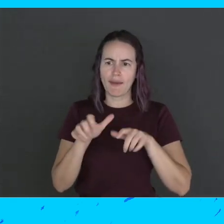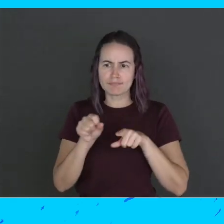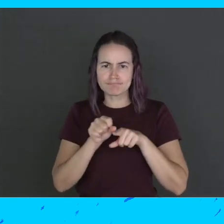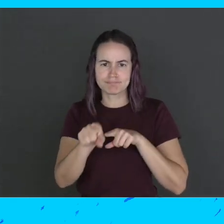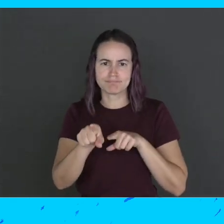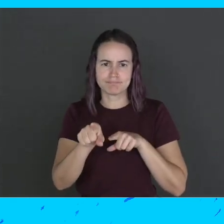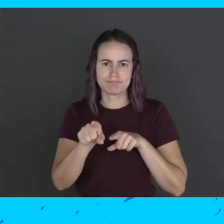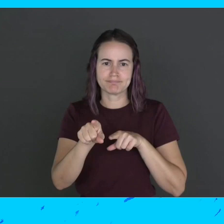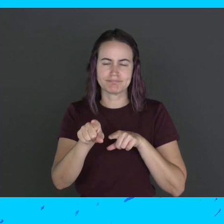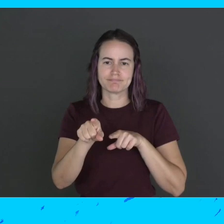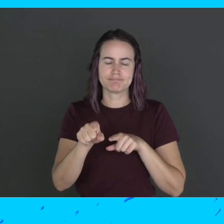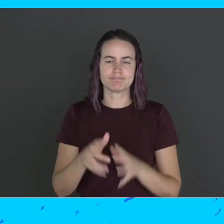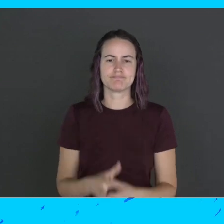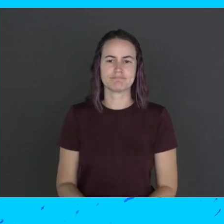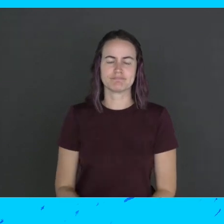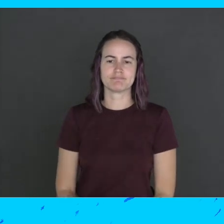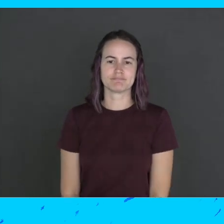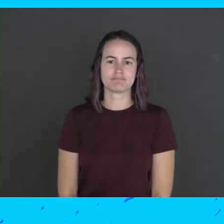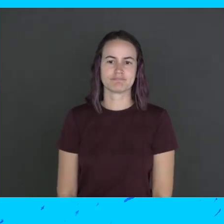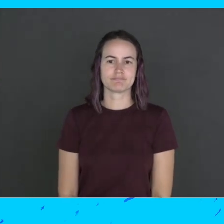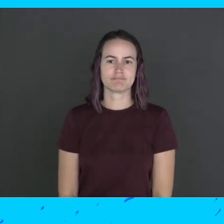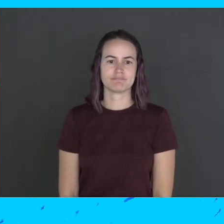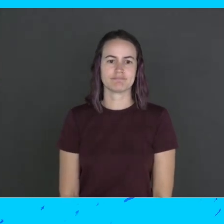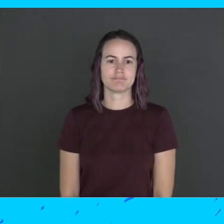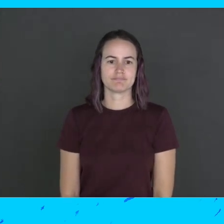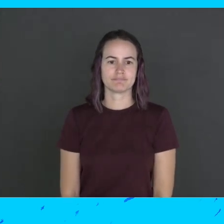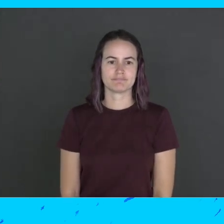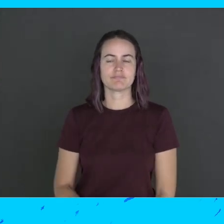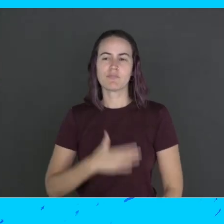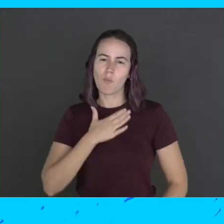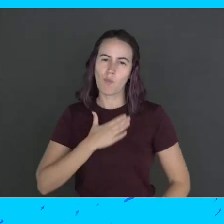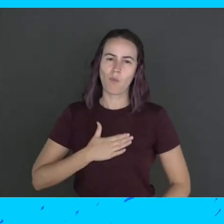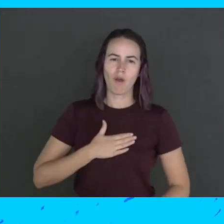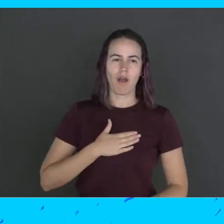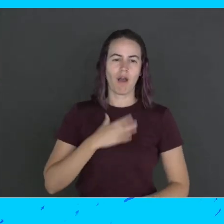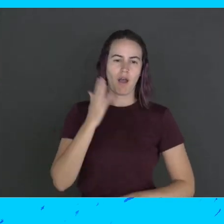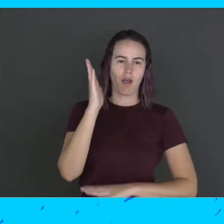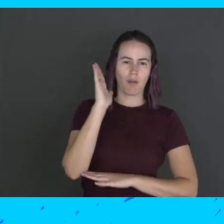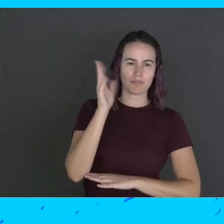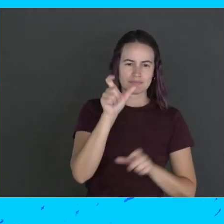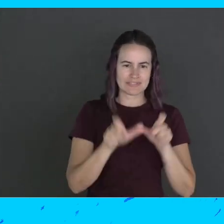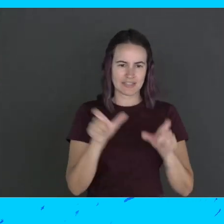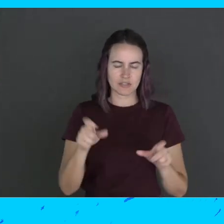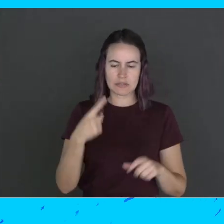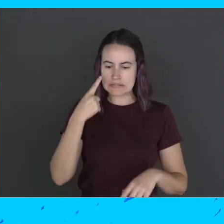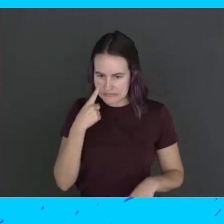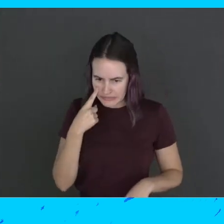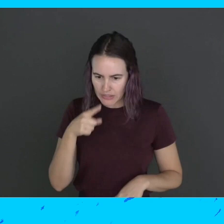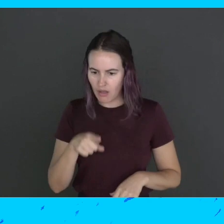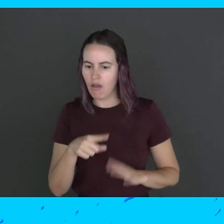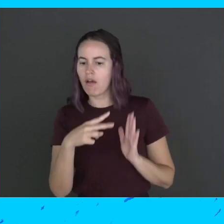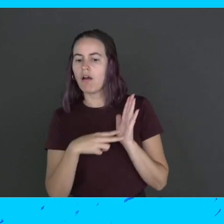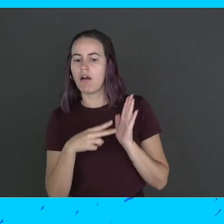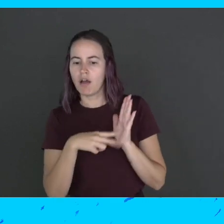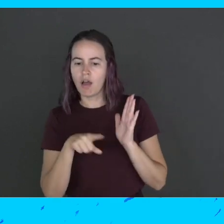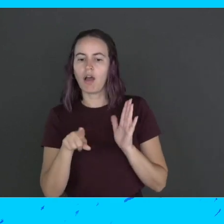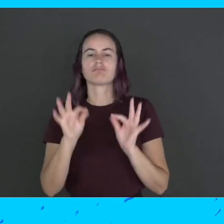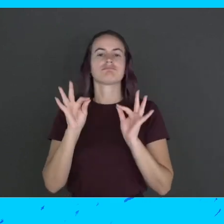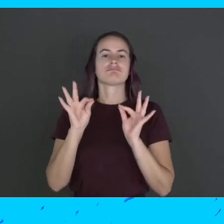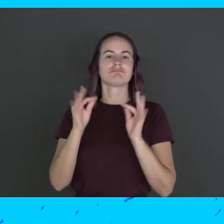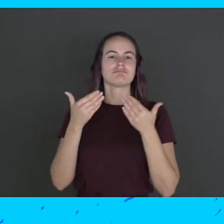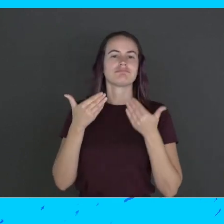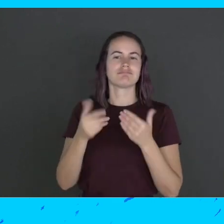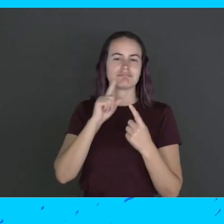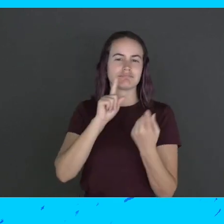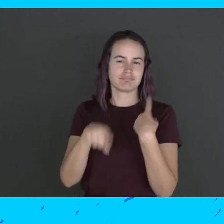De cette façon, nous pourrons les passer à nos participants